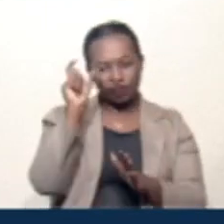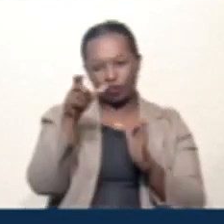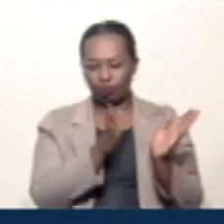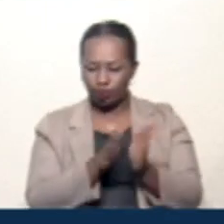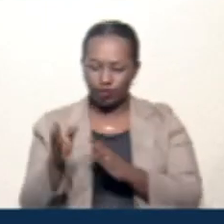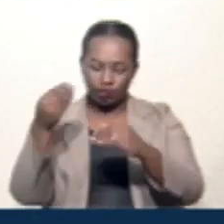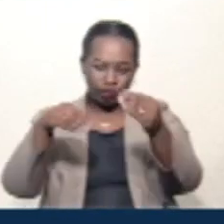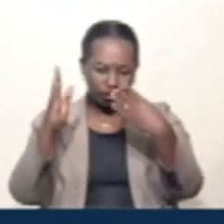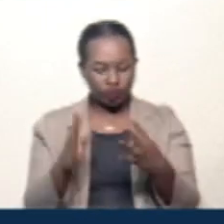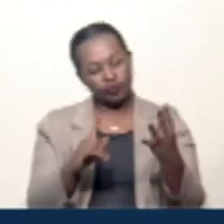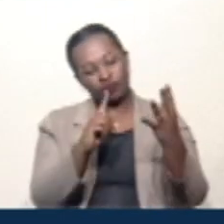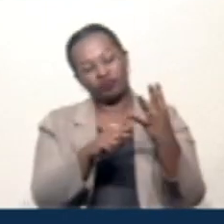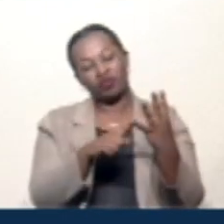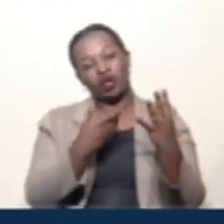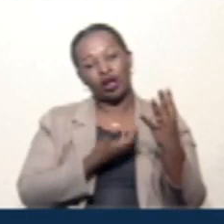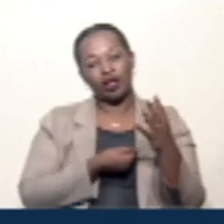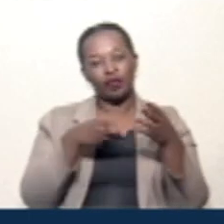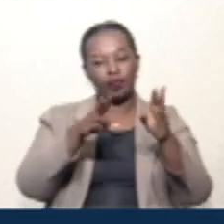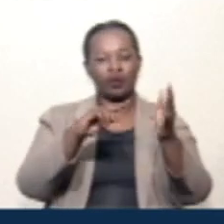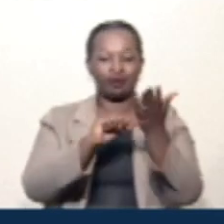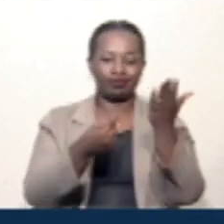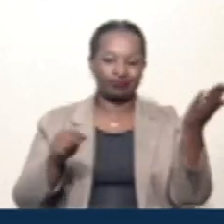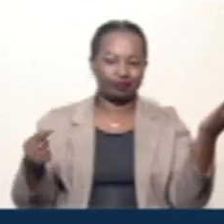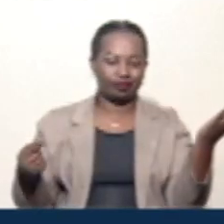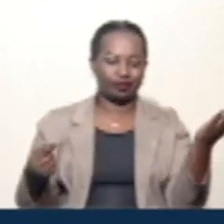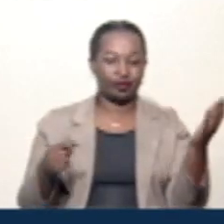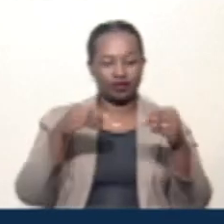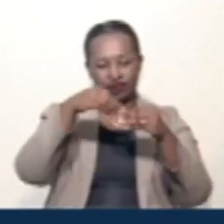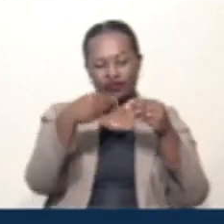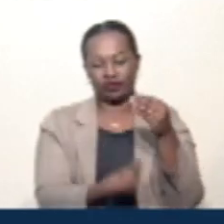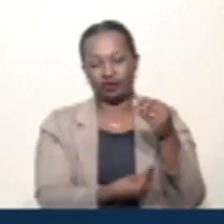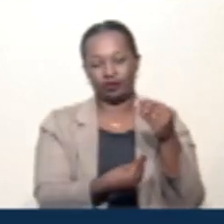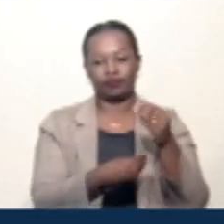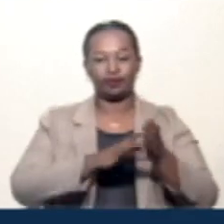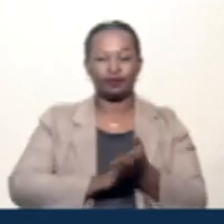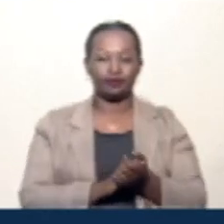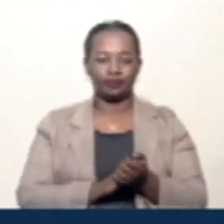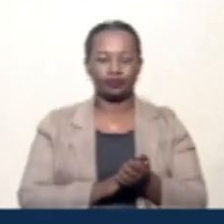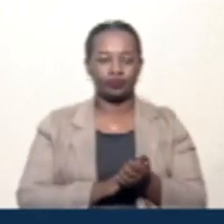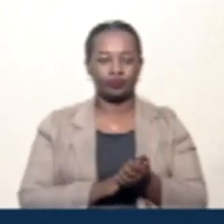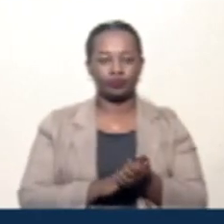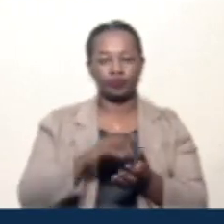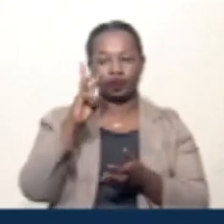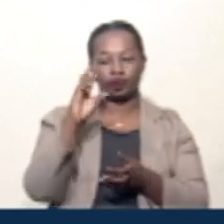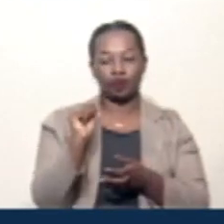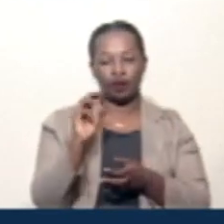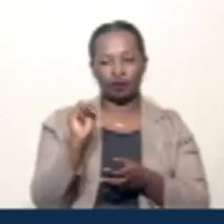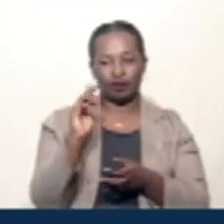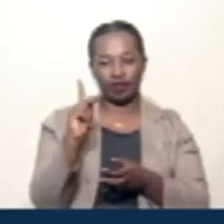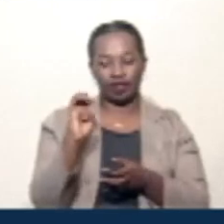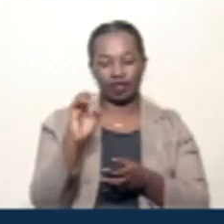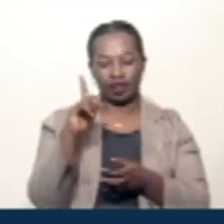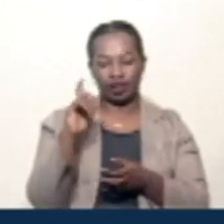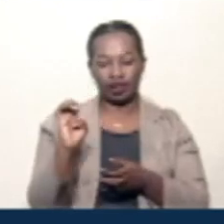gicuruza, noneho kikagira n'uburyo bw'ikoranabuhanga bwa invoice cyangwa se inyemezabuguzi. Wamkele Mene ari mu Rwanda